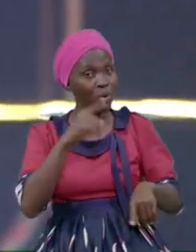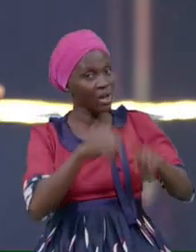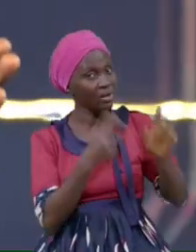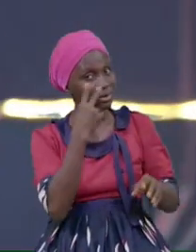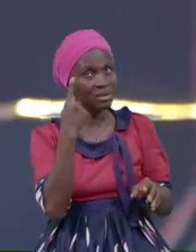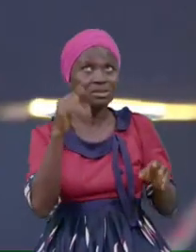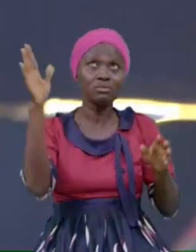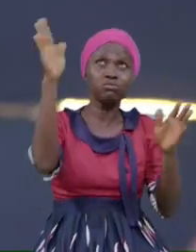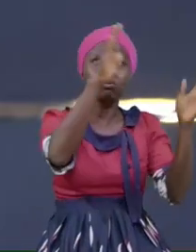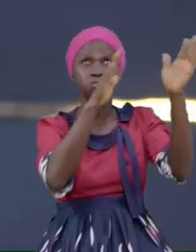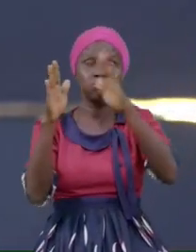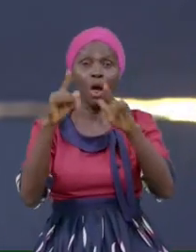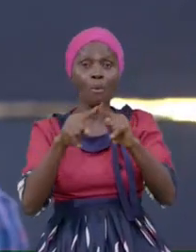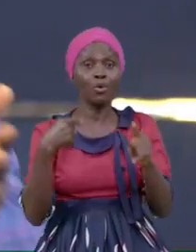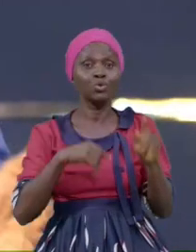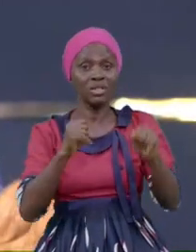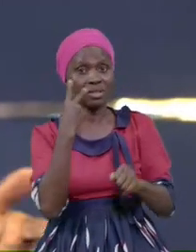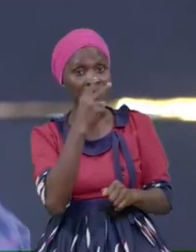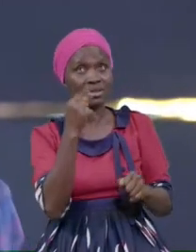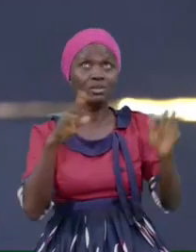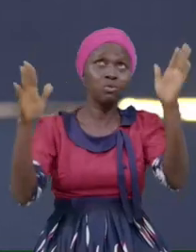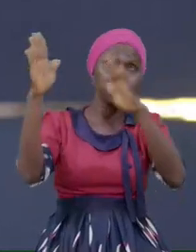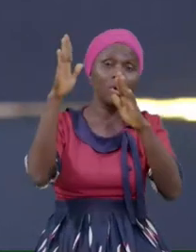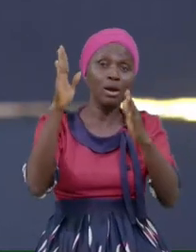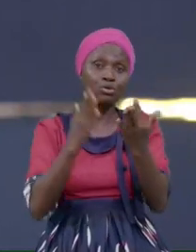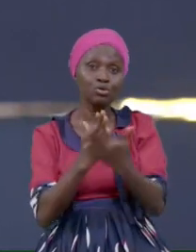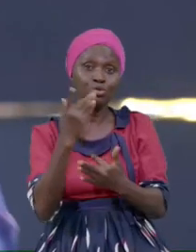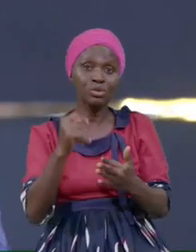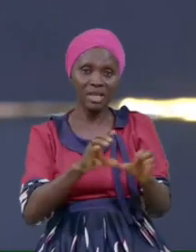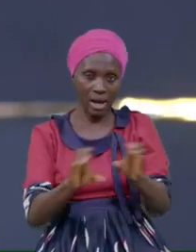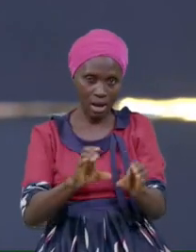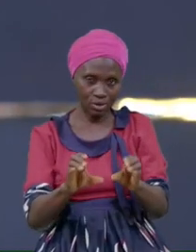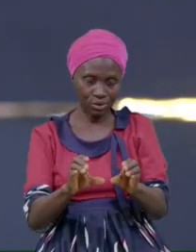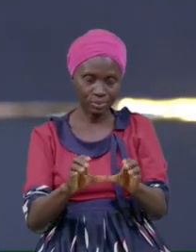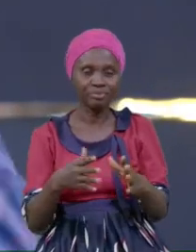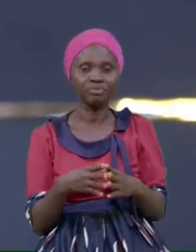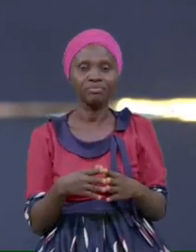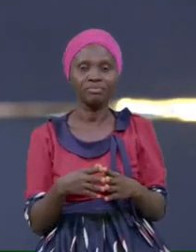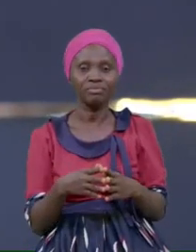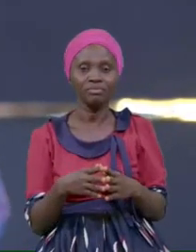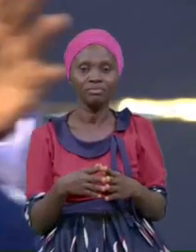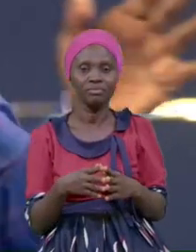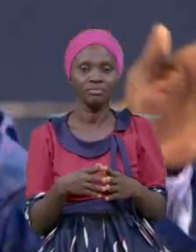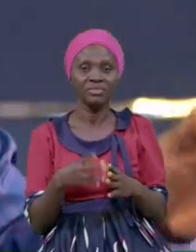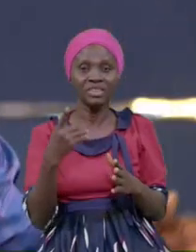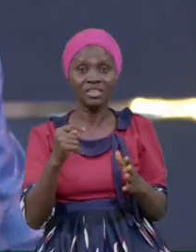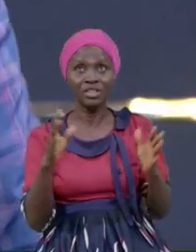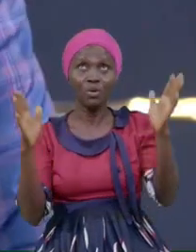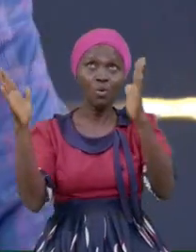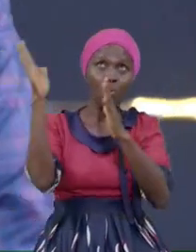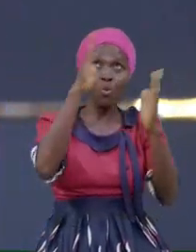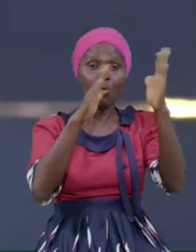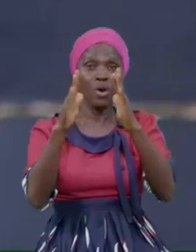vent. Comme les arbres bougent par-ci, par-là. Nous disons, ah, ça c'est le vent qui souffle là-bas. Le